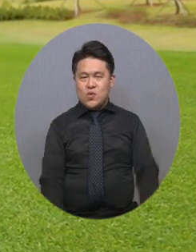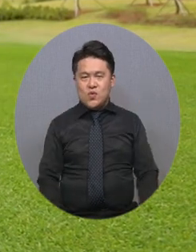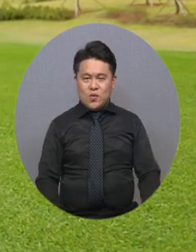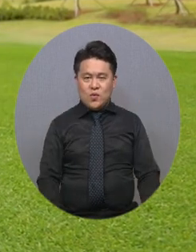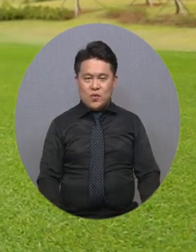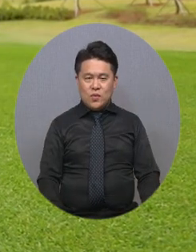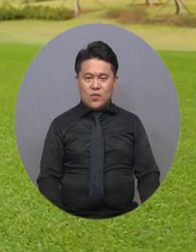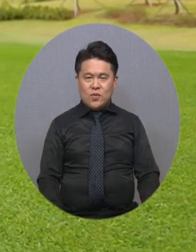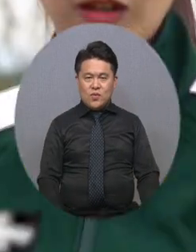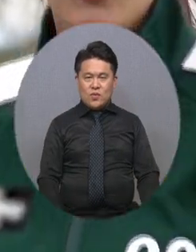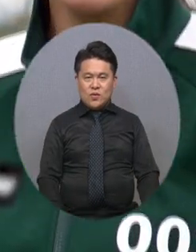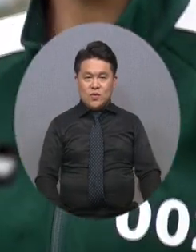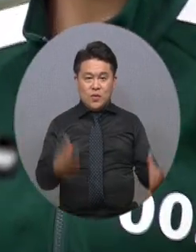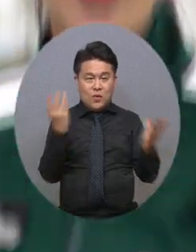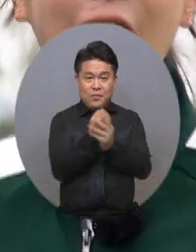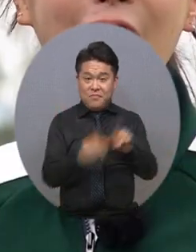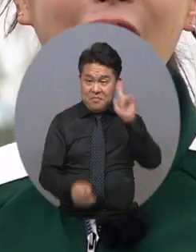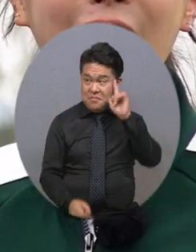이거는 완벽한 거 아니에요?